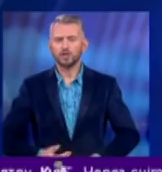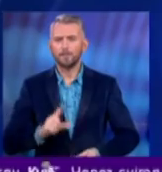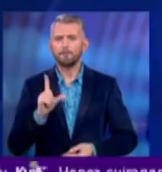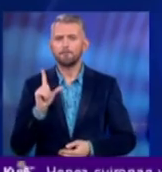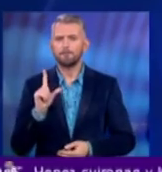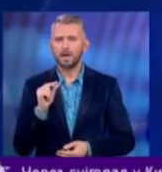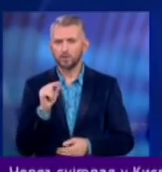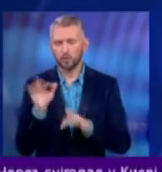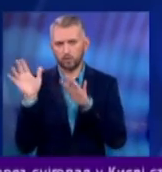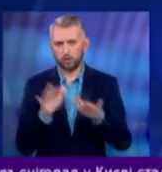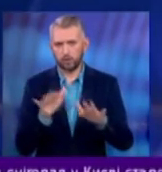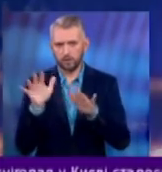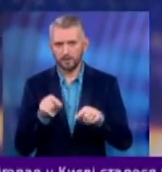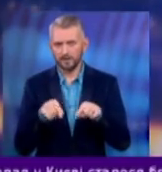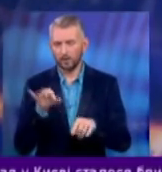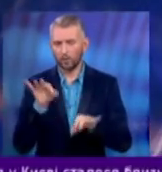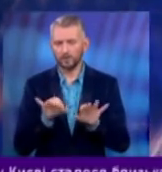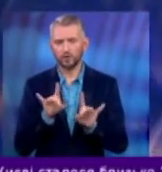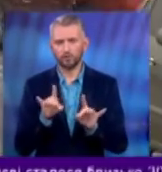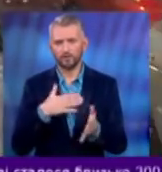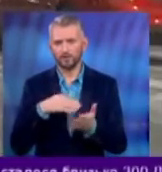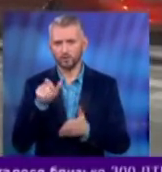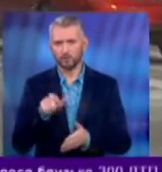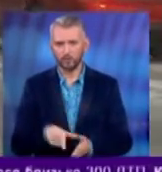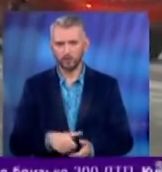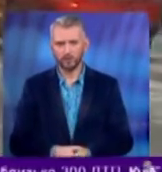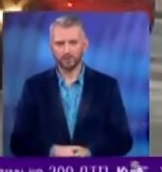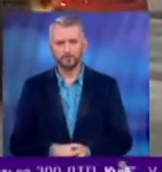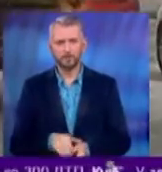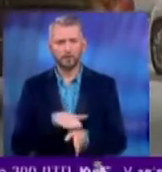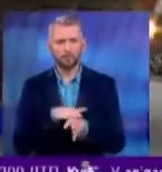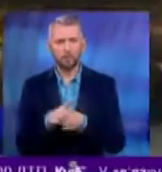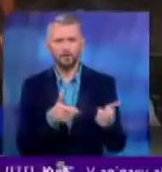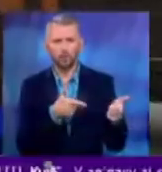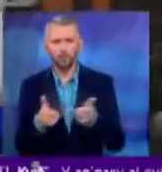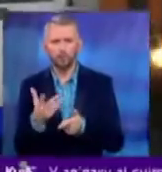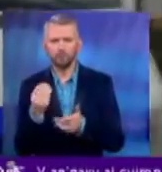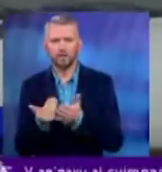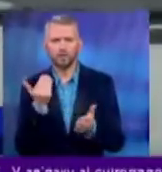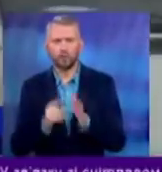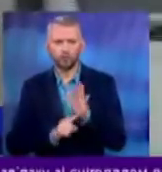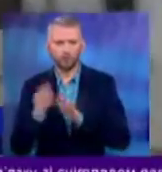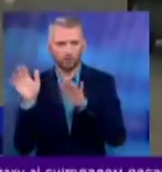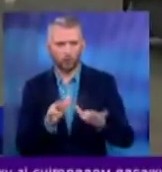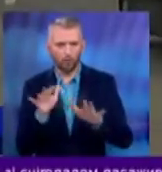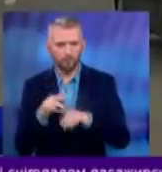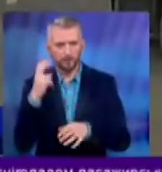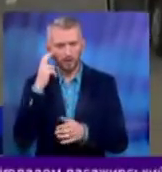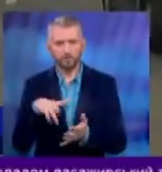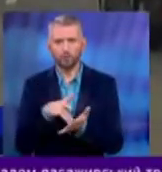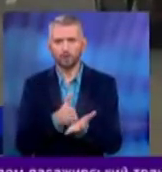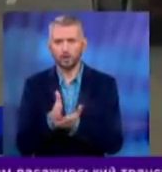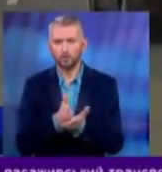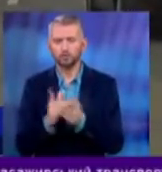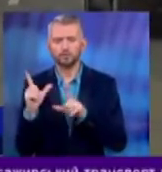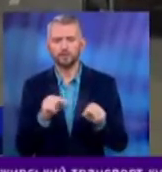негоду цієї осені, Вадим Ярошенко розповість. У повній готовності та ще до початку опадів столичні комунальні служби